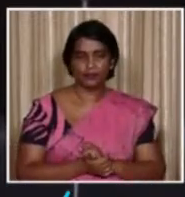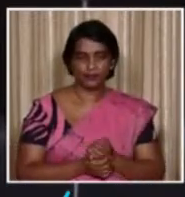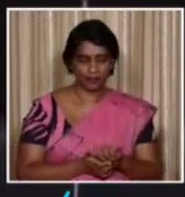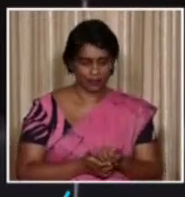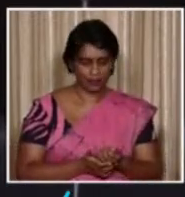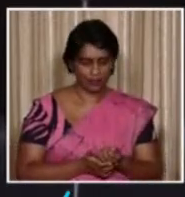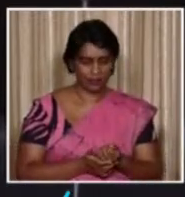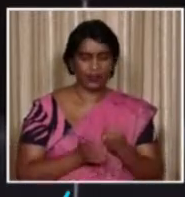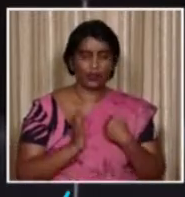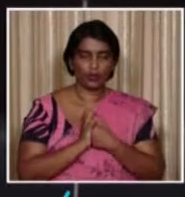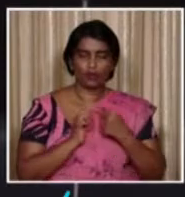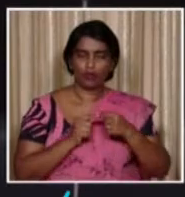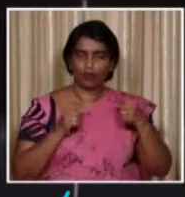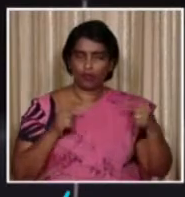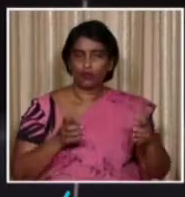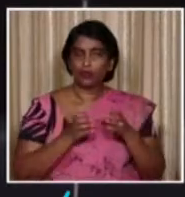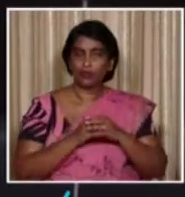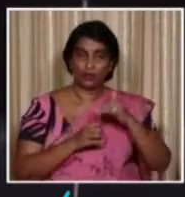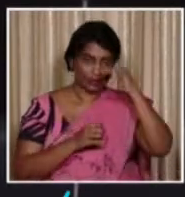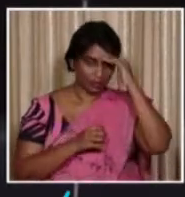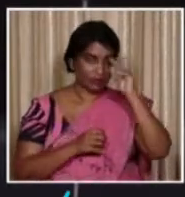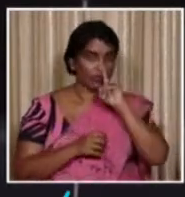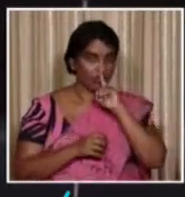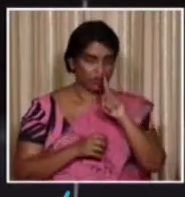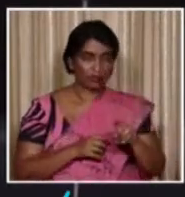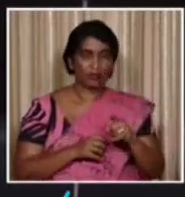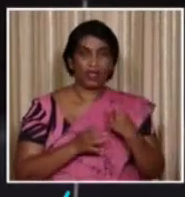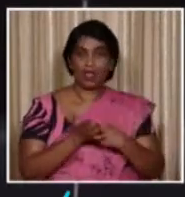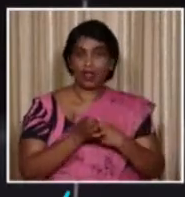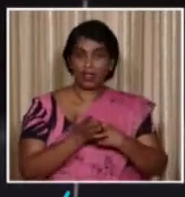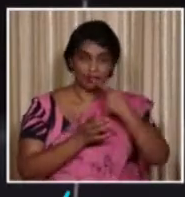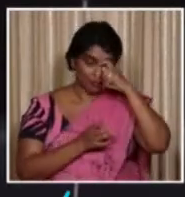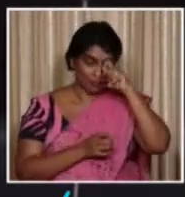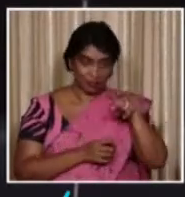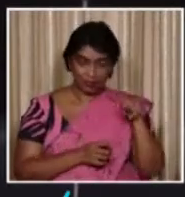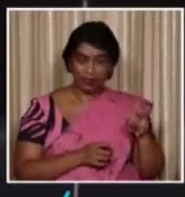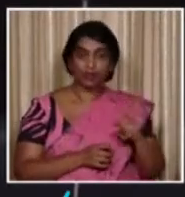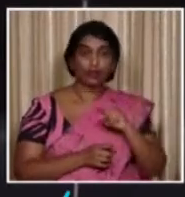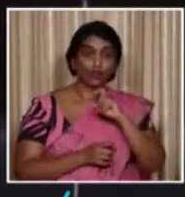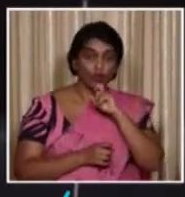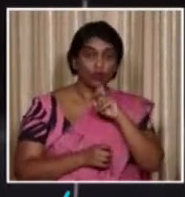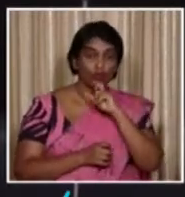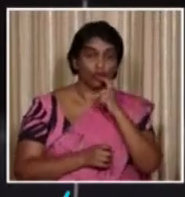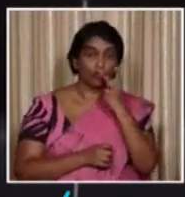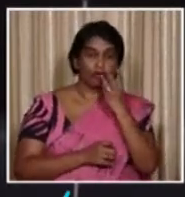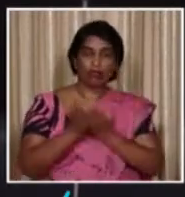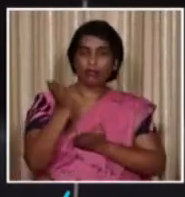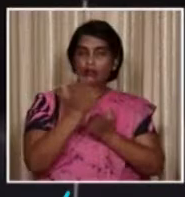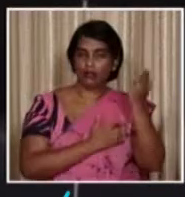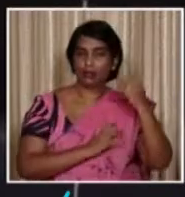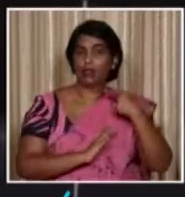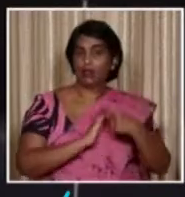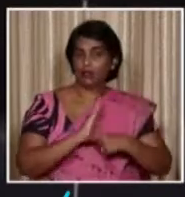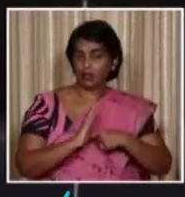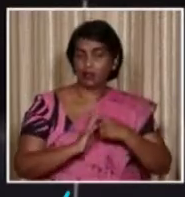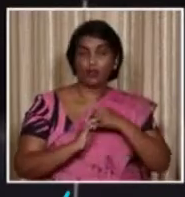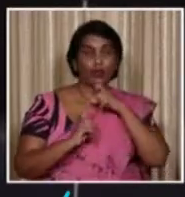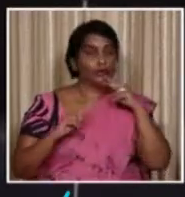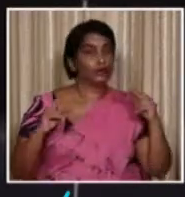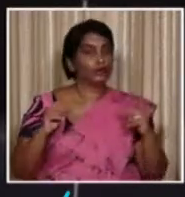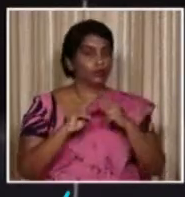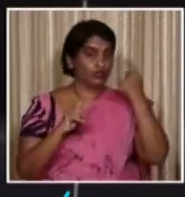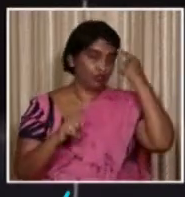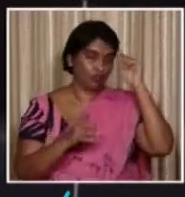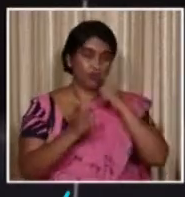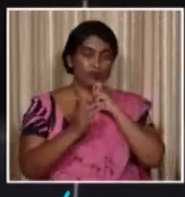පවතිනවා. ගරු විරුද්ධ පක්ෂ නායකතුමා සඳහන් කරමු මද්දුම් බණ්ඩාර මැතිතුමත් නඩු කීපයක් ඉදිරිපත් කරනවා ලංකාවේ ශ්‍රේෂ්ඨ